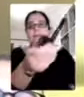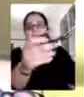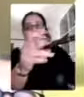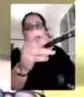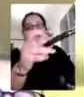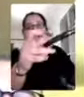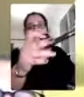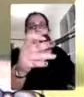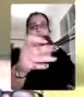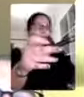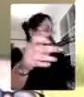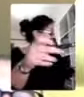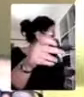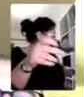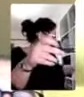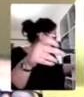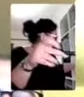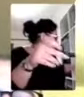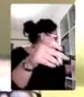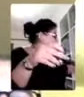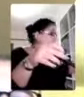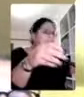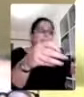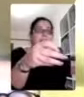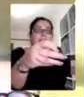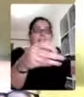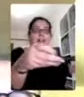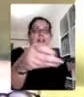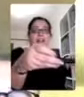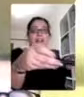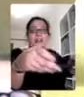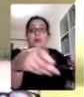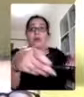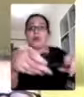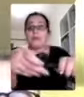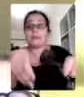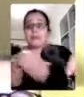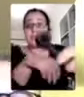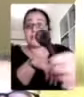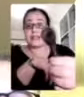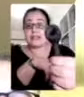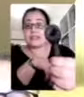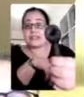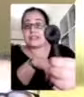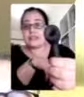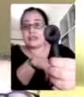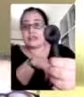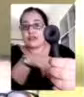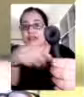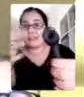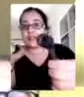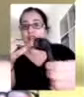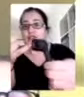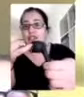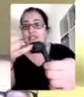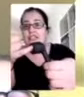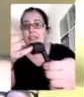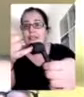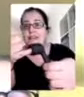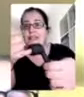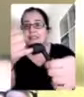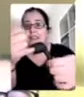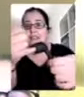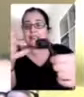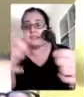versem bu şu ana kadar şey diyemedi bana. Oo bilmem ne kadar süredir içiyorsunuz dediler. Çünkü